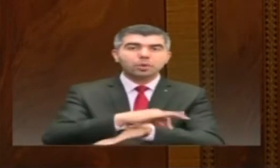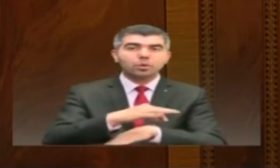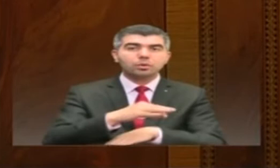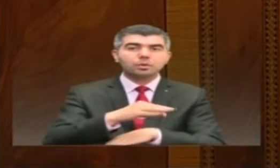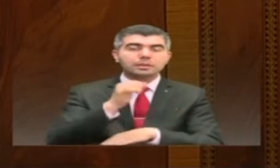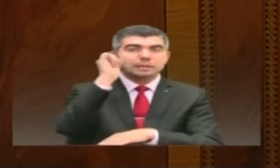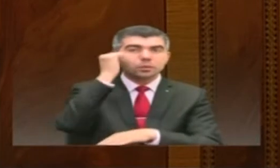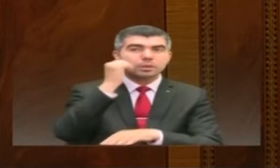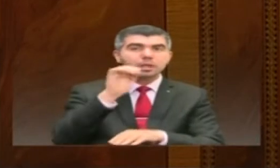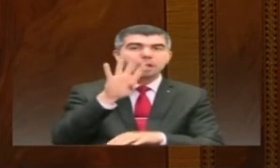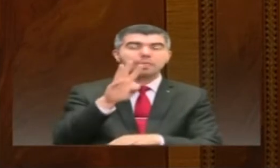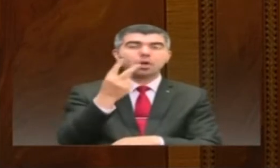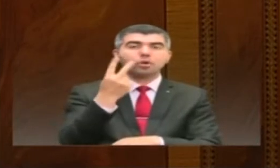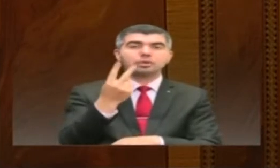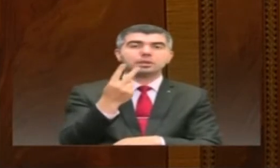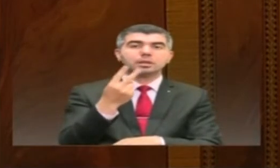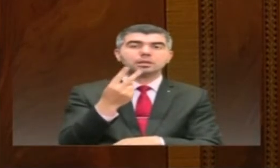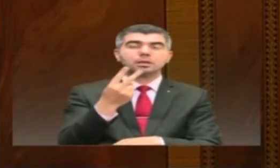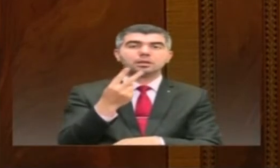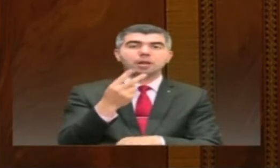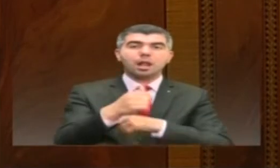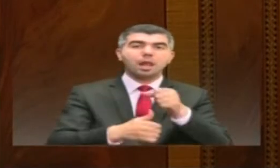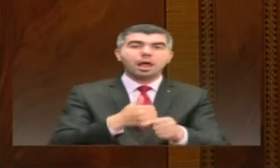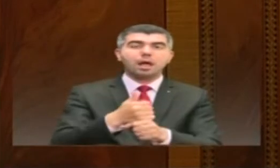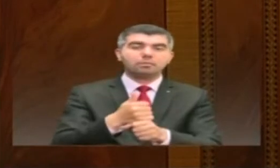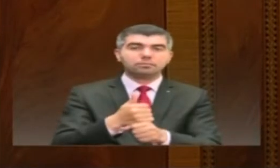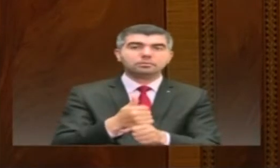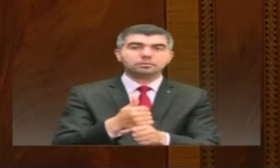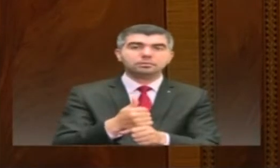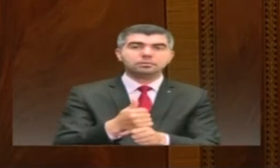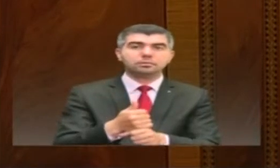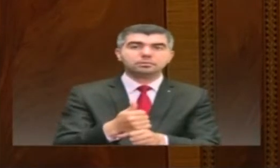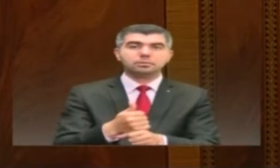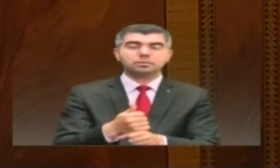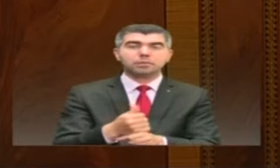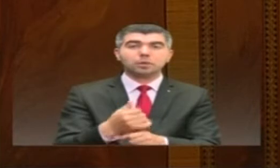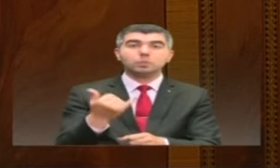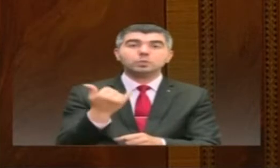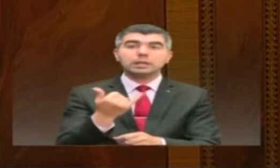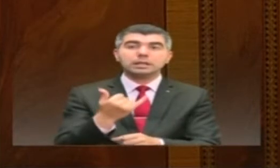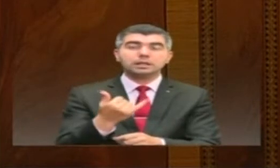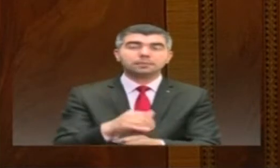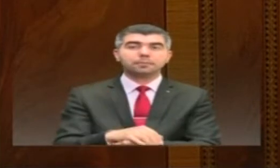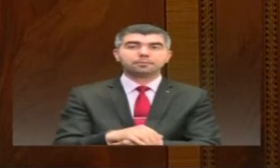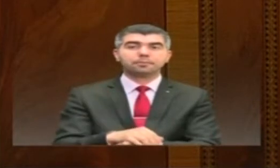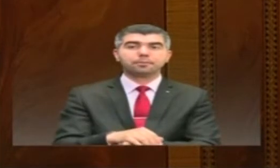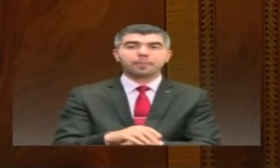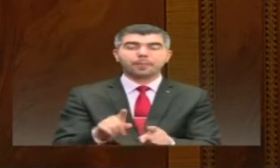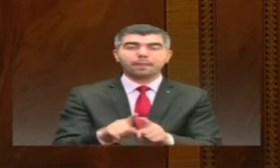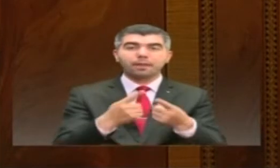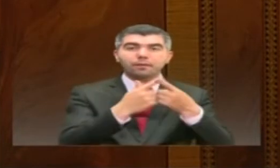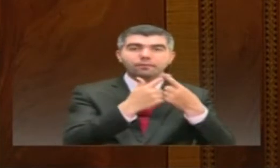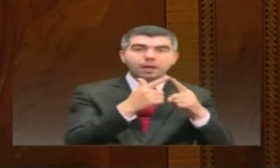كل مرحلة كتعاود تاني كتتم دراسة عاود تخرج فيها، مهم جدا مرتبطة به مدة الجاب، هو واحد